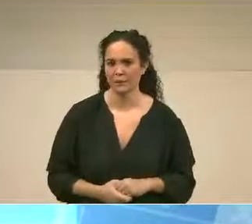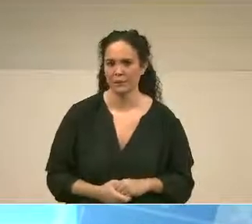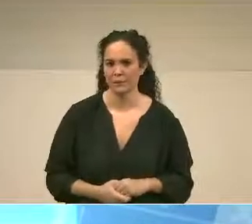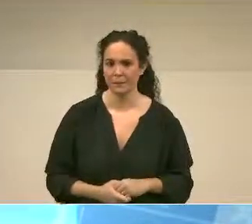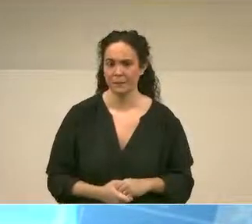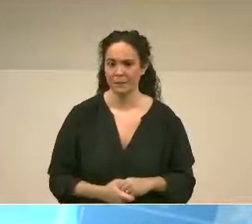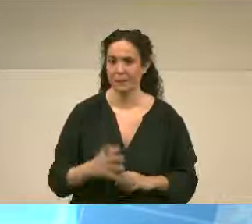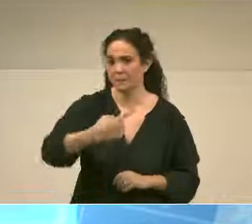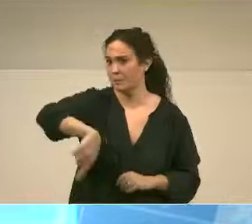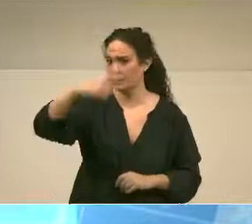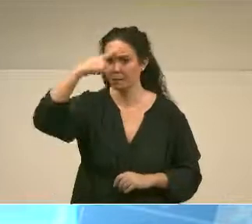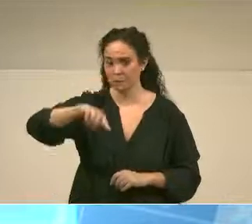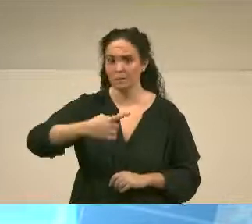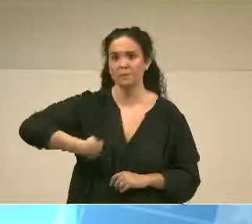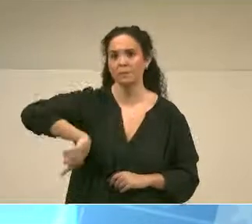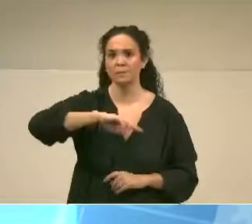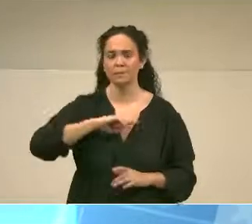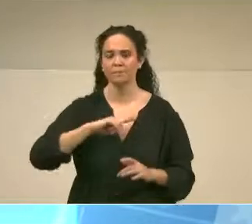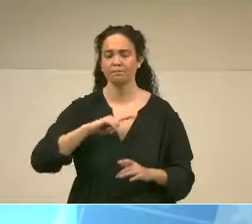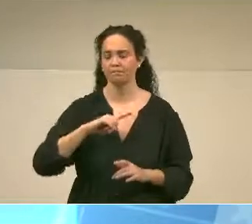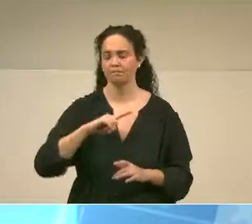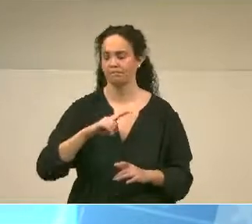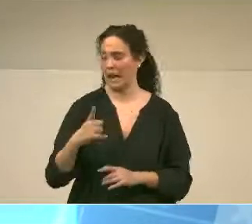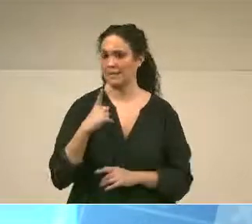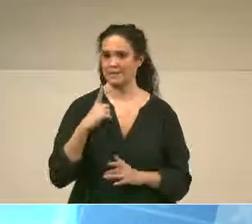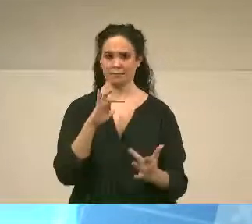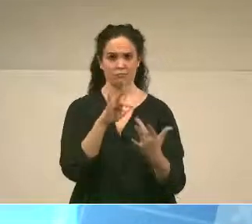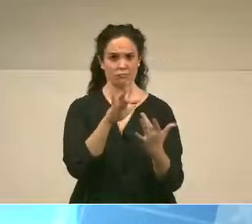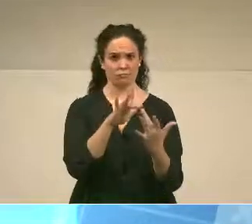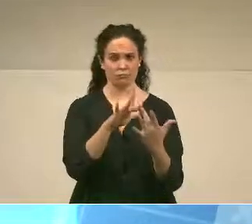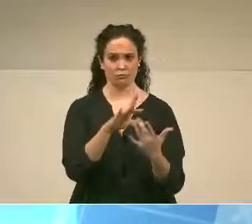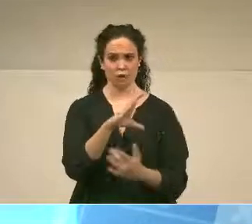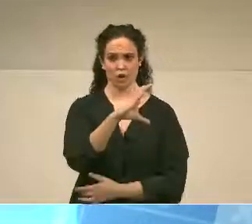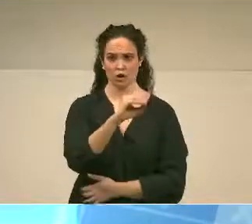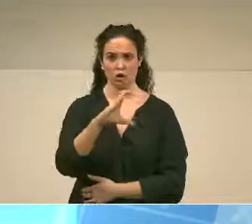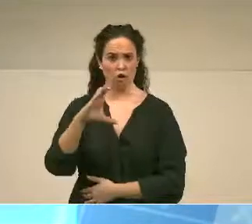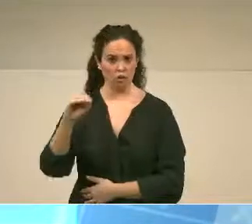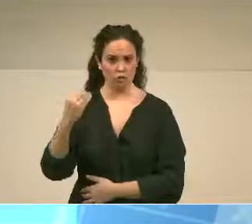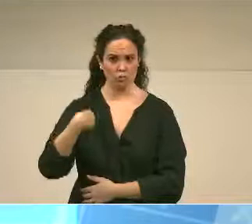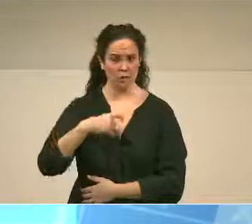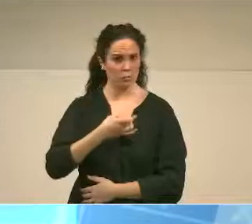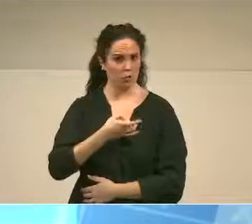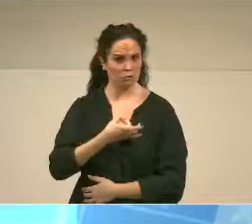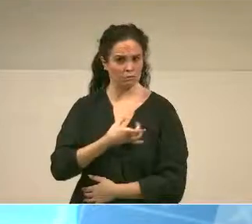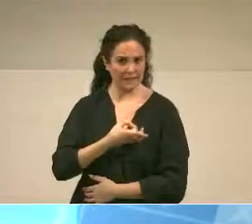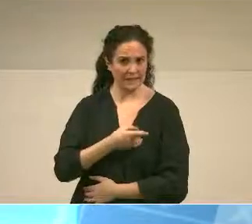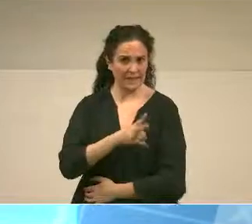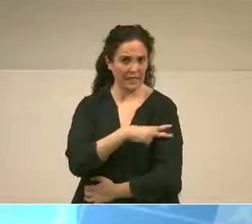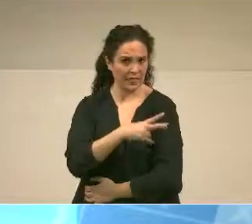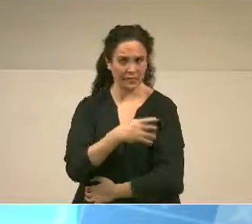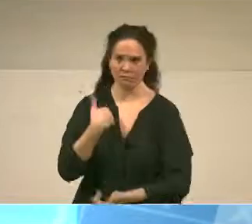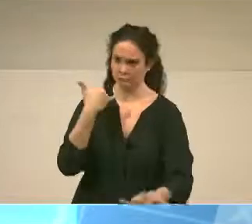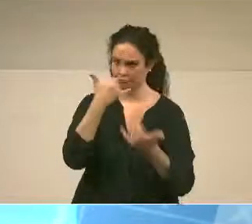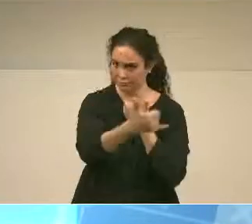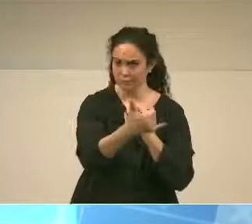Dakizuen bezala harremanetan ipini zen atzo Comisiones Obreraseko idazkari nagusiarekin,